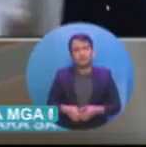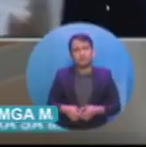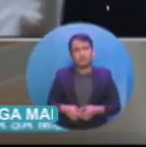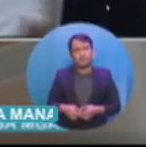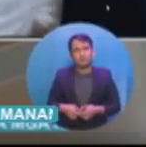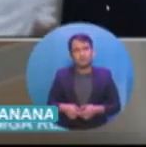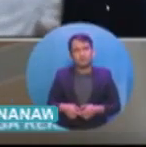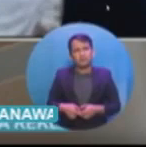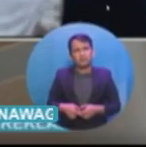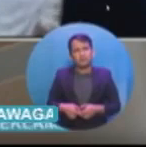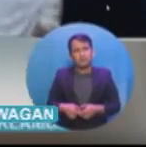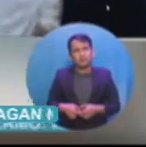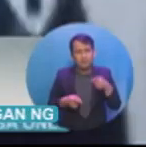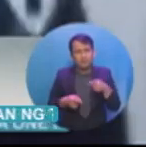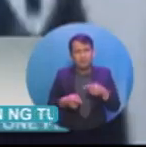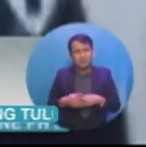hello.